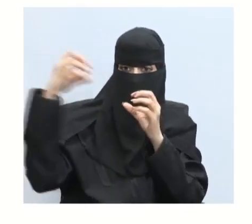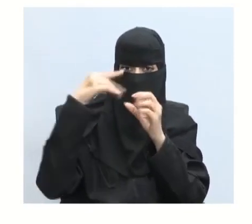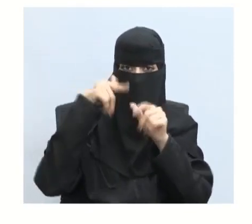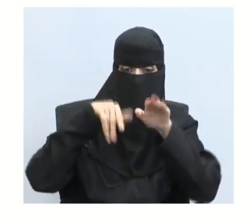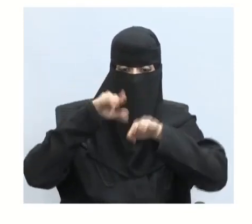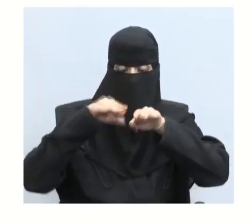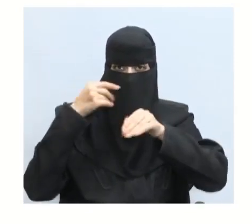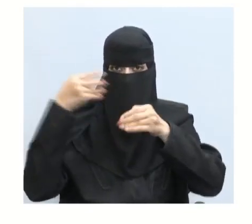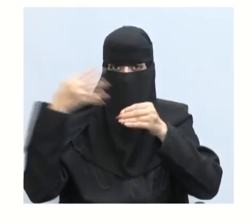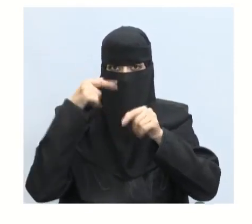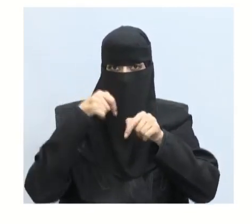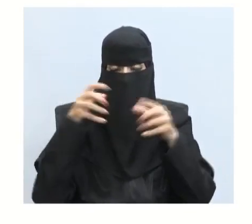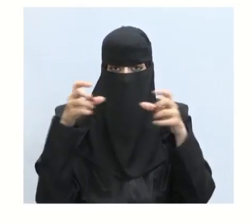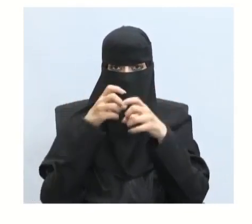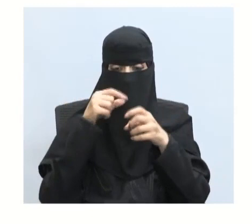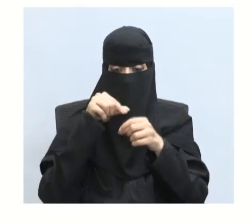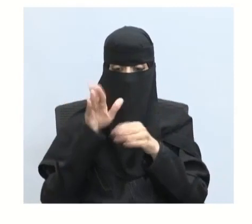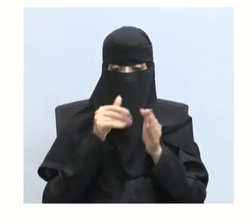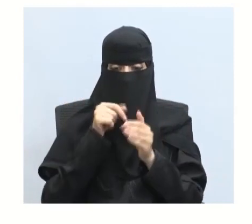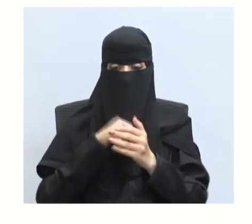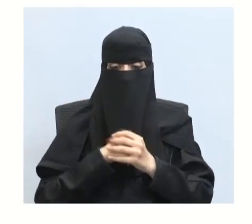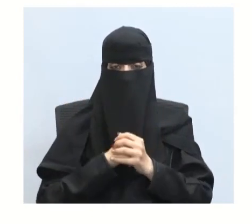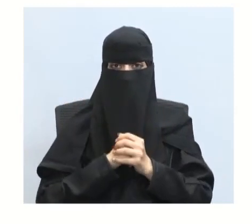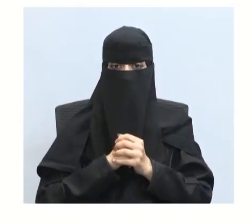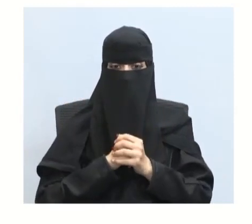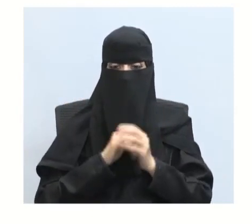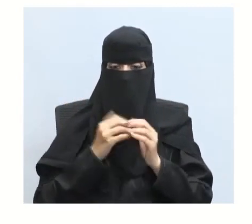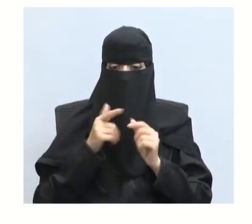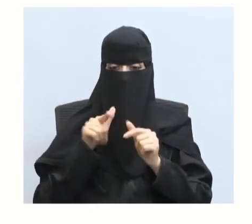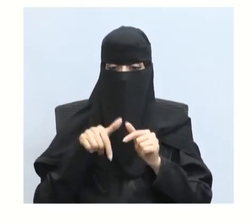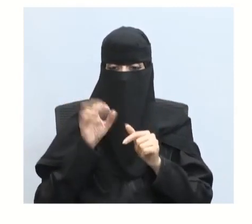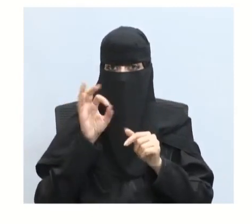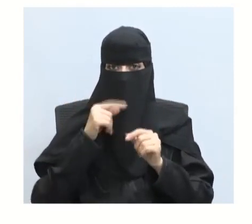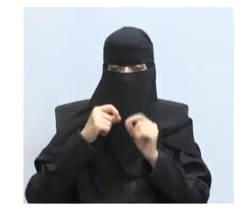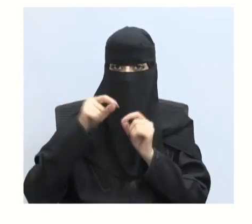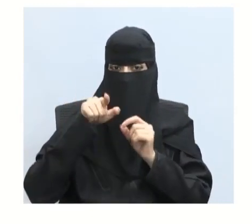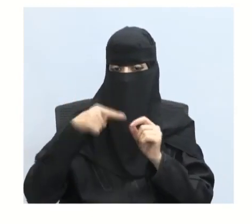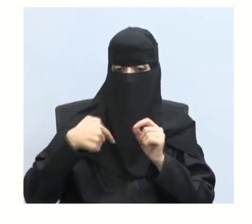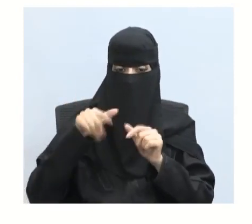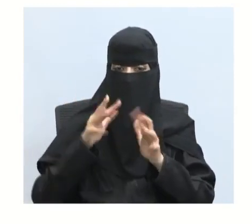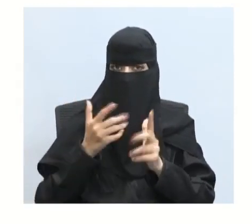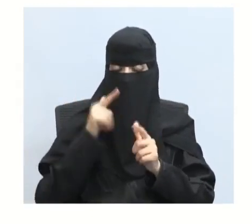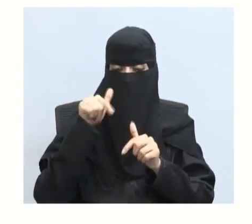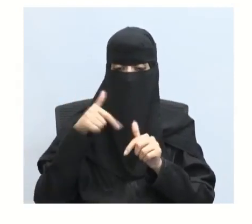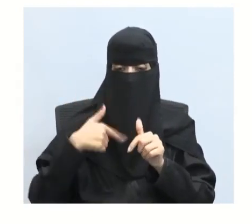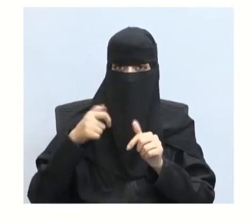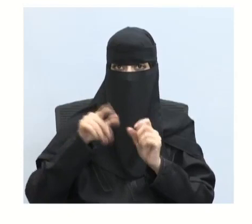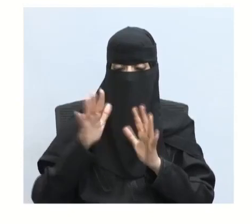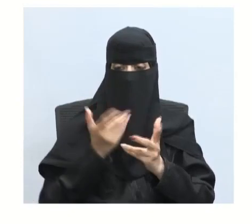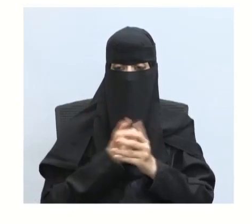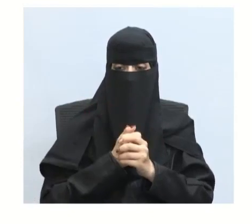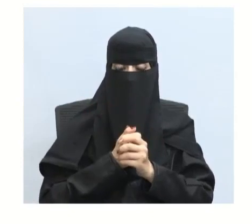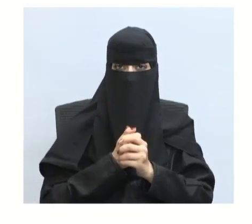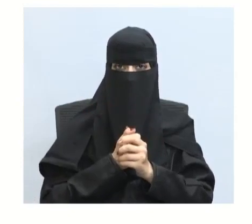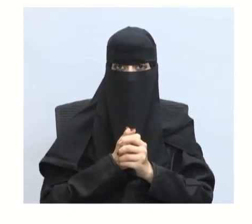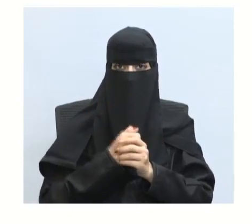المتوازيه ان تتجمع في البؤره كيف هذا العيب اطلقنا عليه مسمى ماذا احسنت اطلقنا اقنا عليه